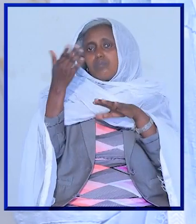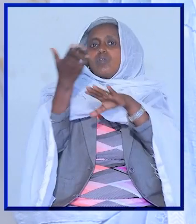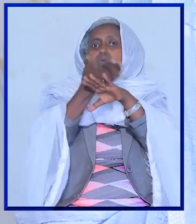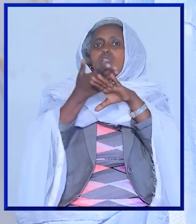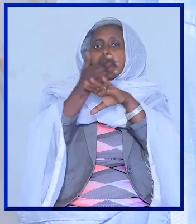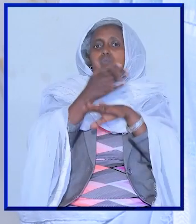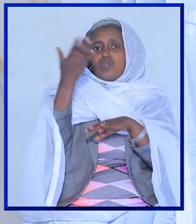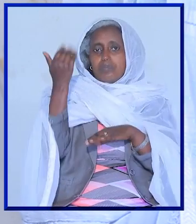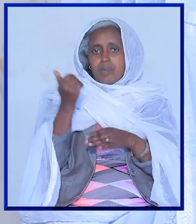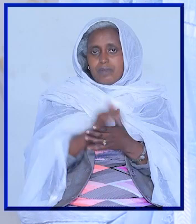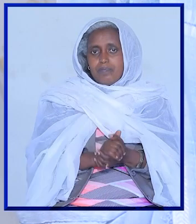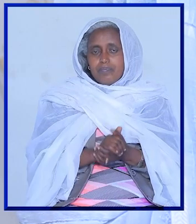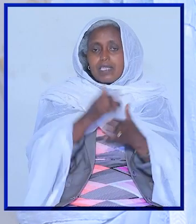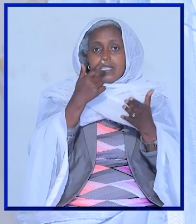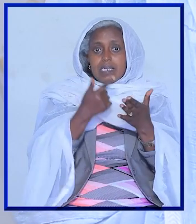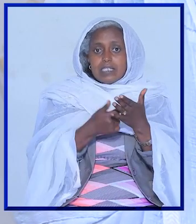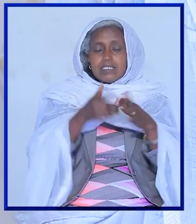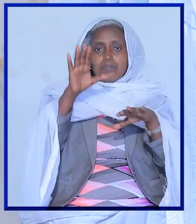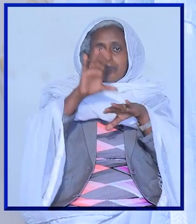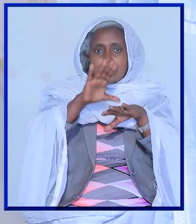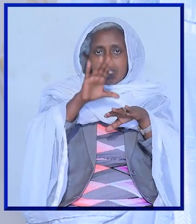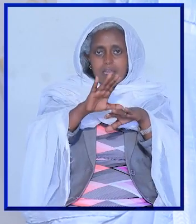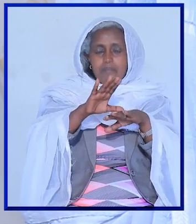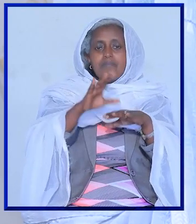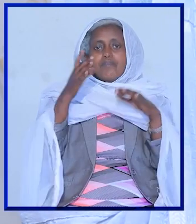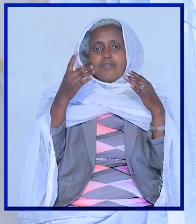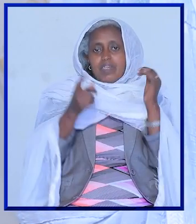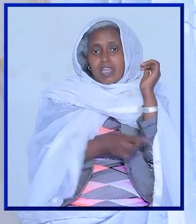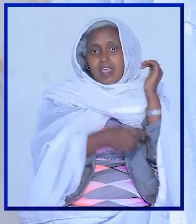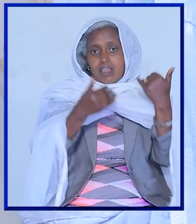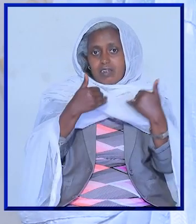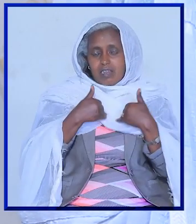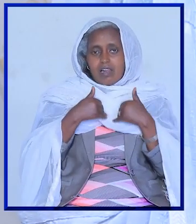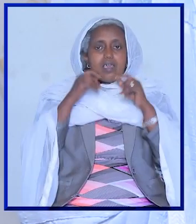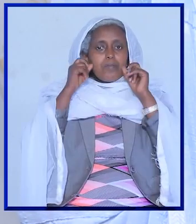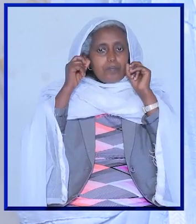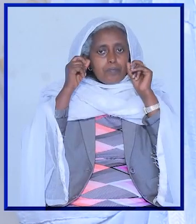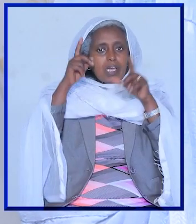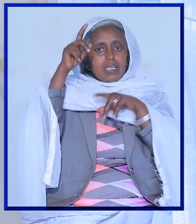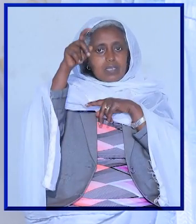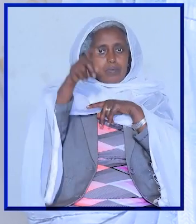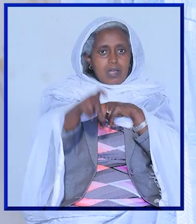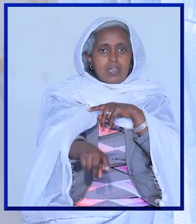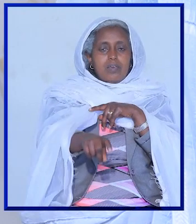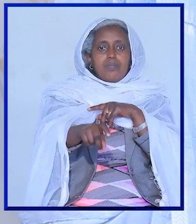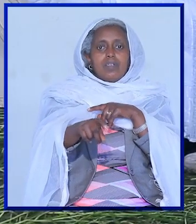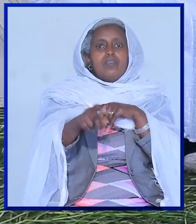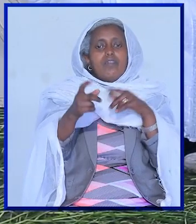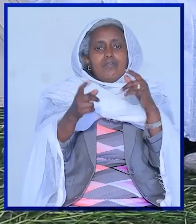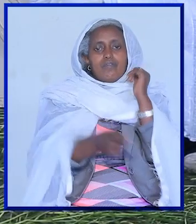ነበር። ለዚህ በገዳም ፈተና እንዳለ መገንዘብ አለባት። አለ